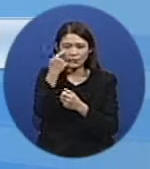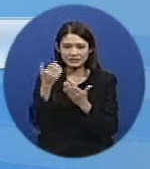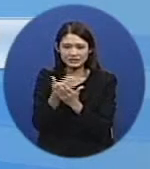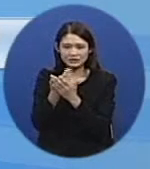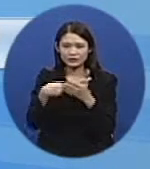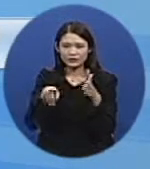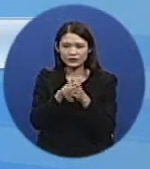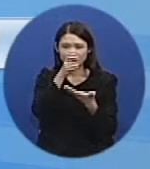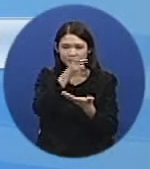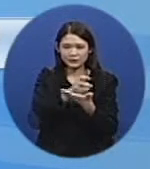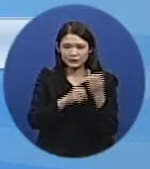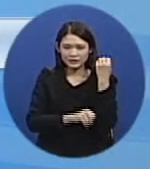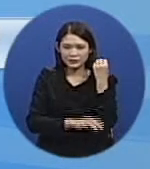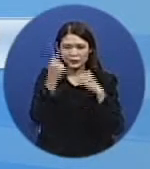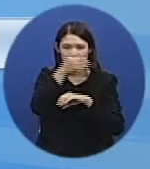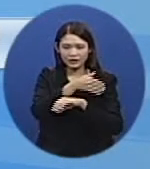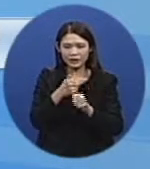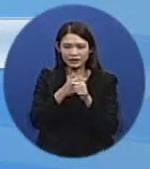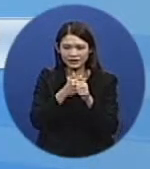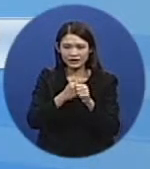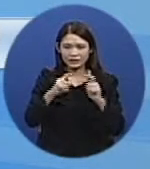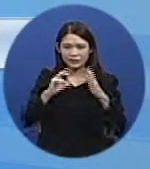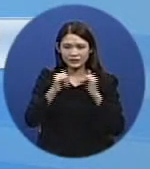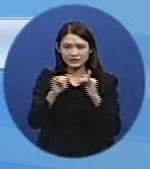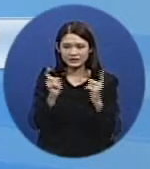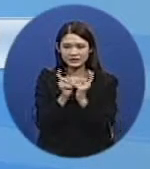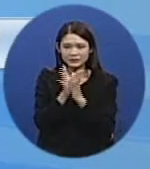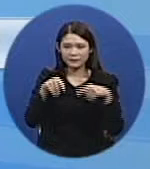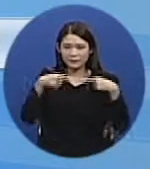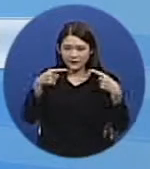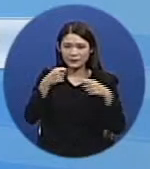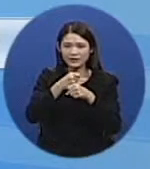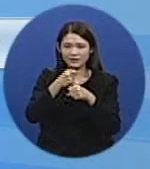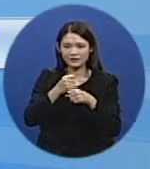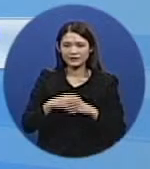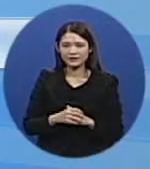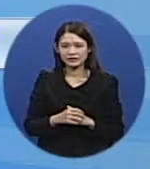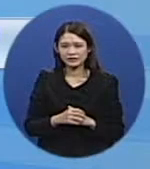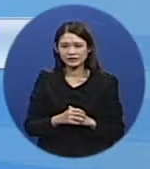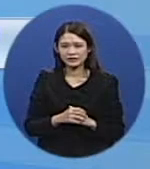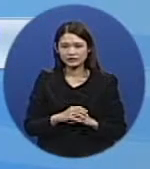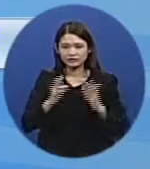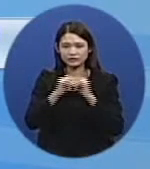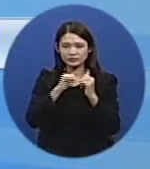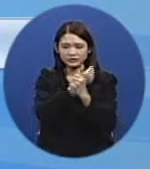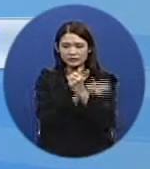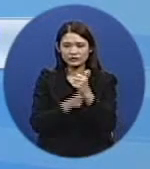관한 조례와 기본계획에 따라 도민이 직접 참여해 만들었습니다.